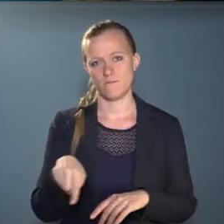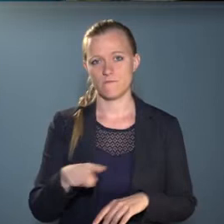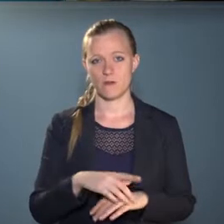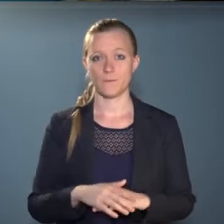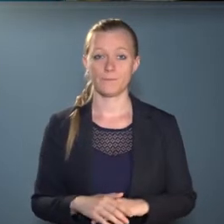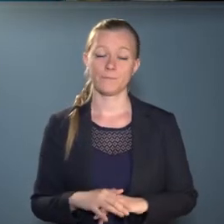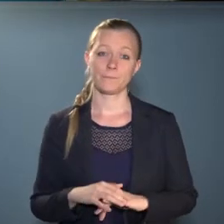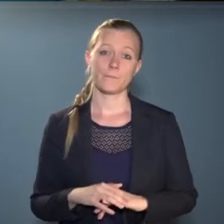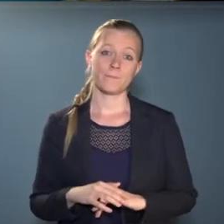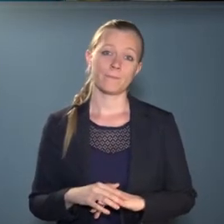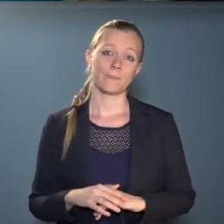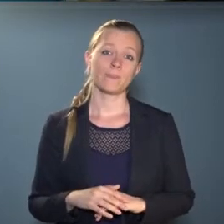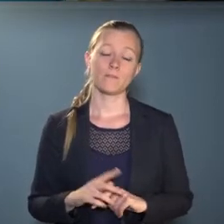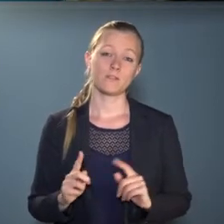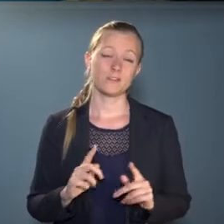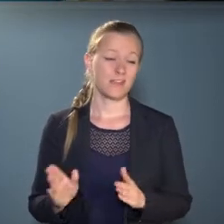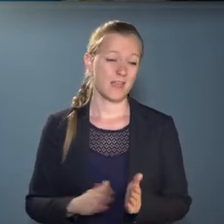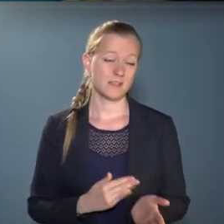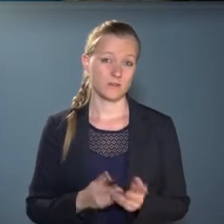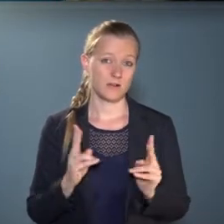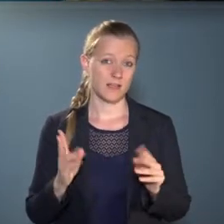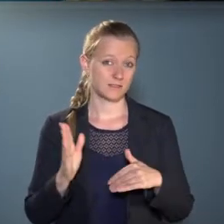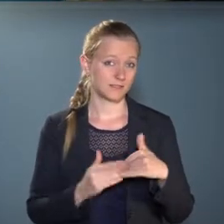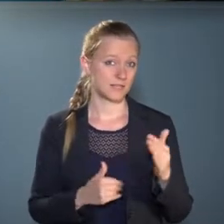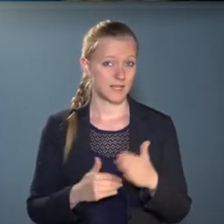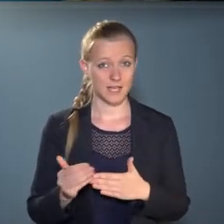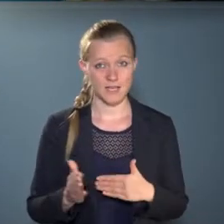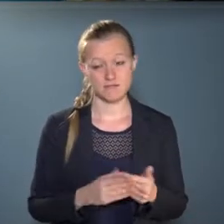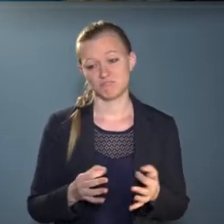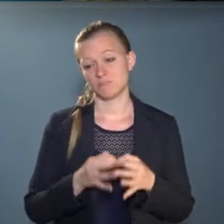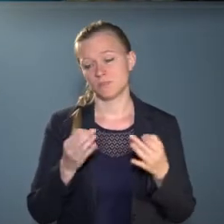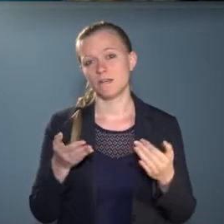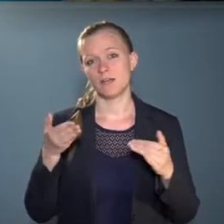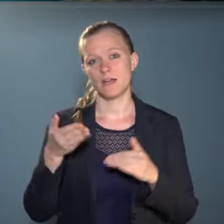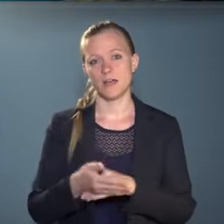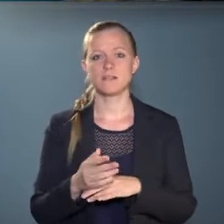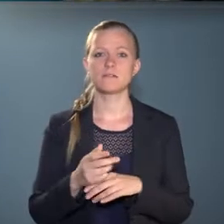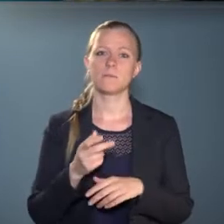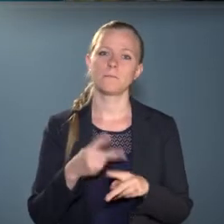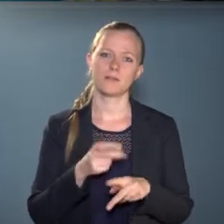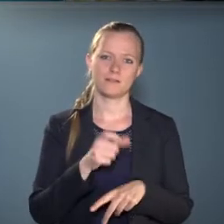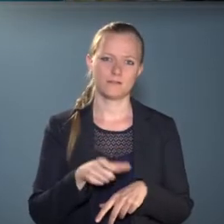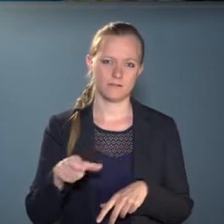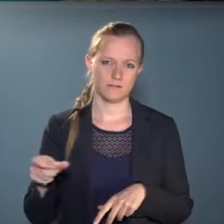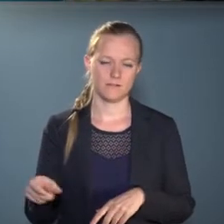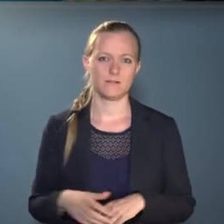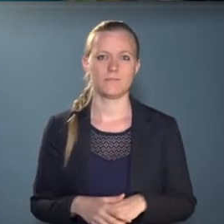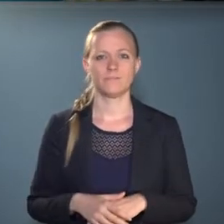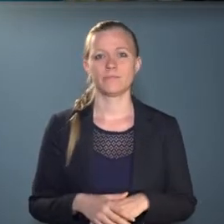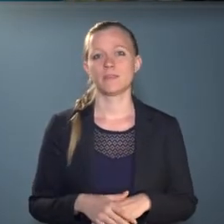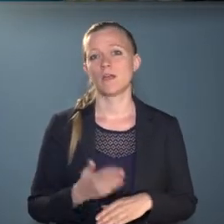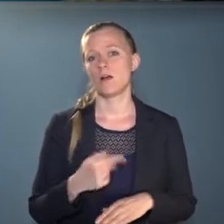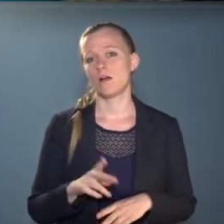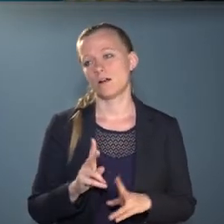és viszonylag egyszerűen kezelhető, nyilván ehhez a paciens, tehát a beteg, ha ez